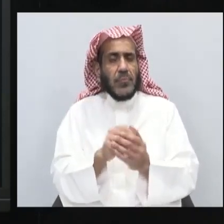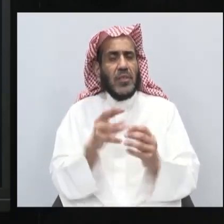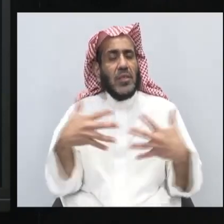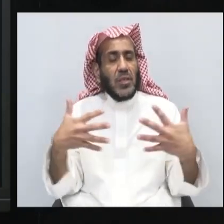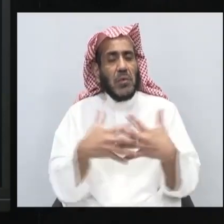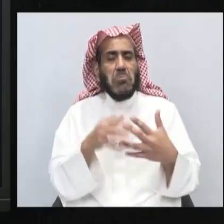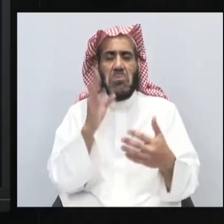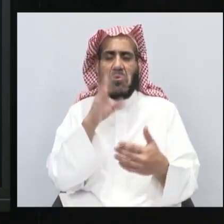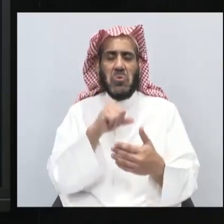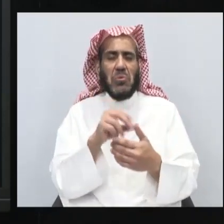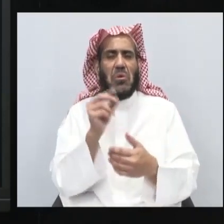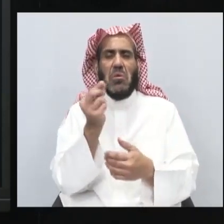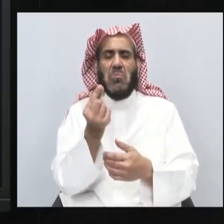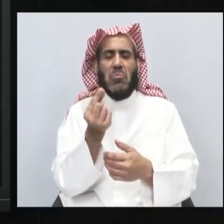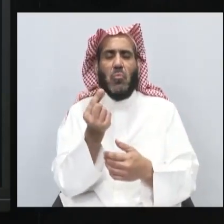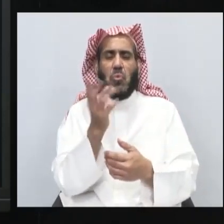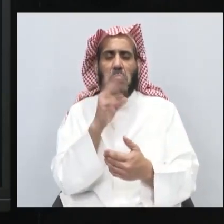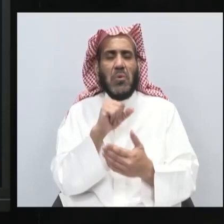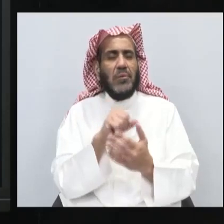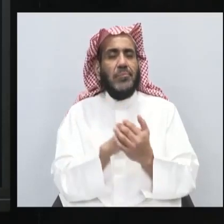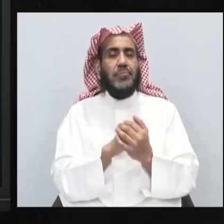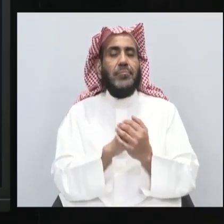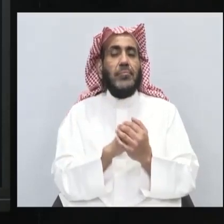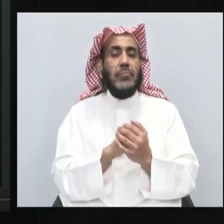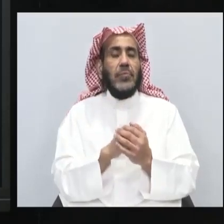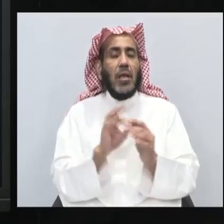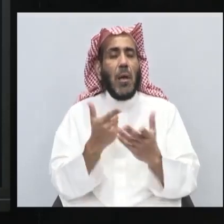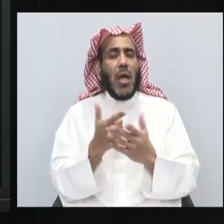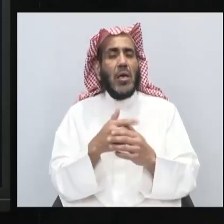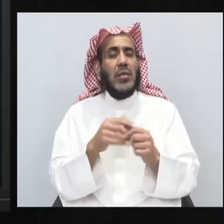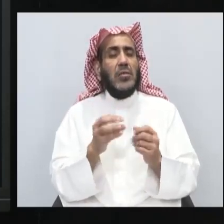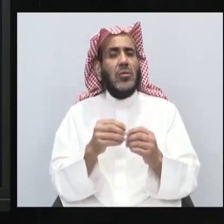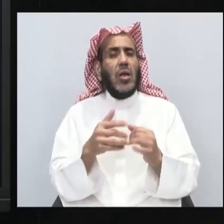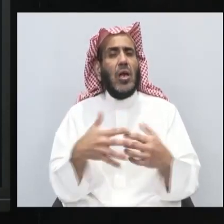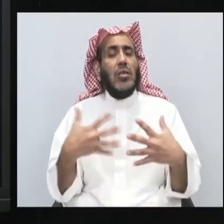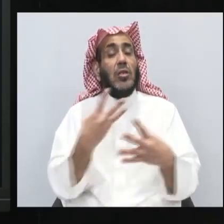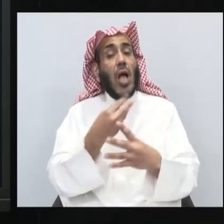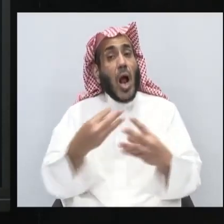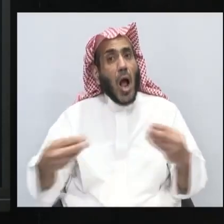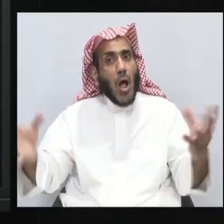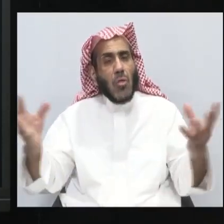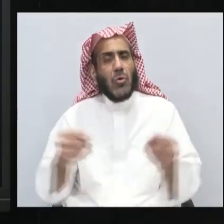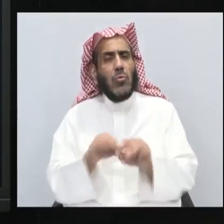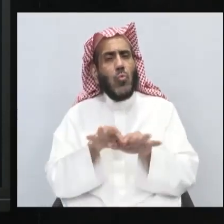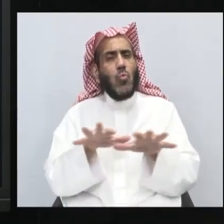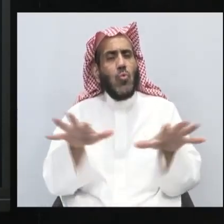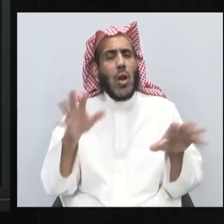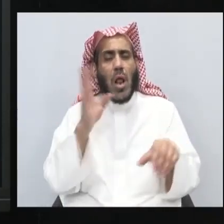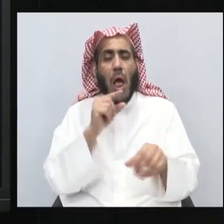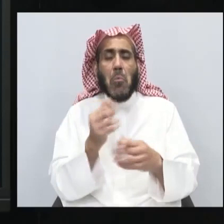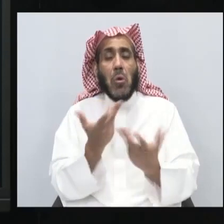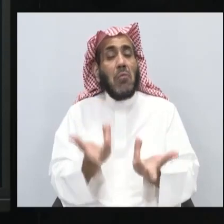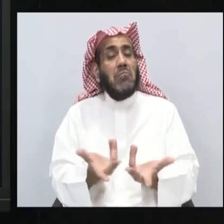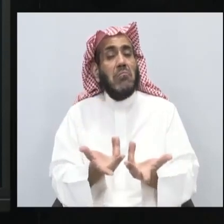يشتركان بعدم وجود بذور. إذن ما هي طريقة التكاثر لديها؟ ليس لديها بذور،